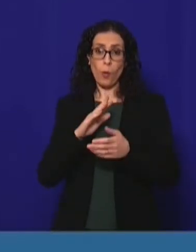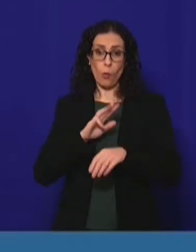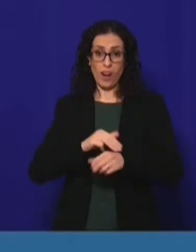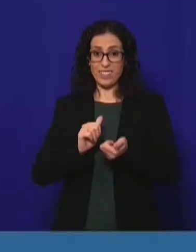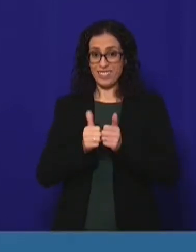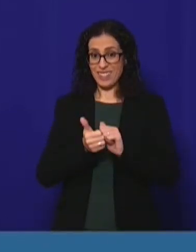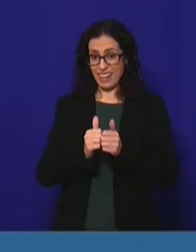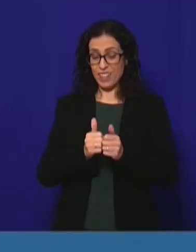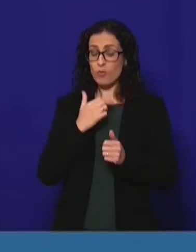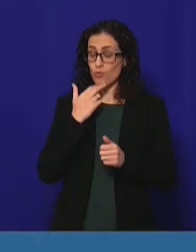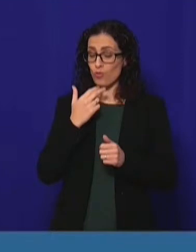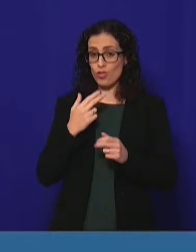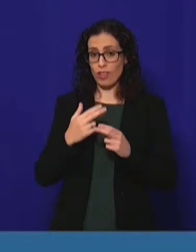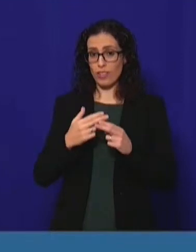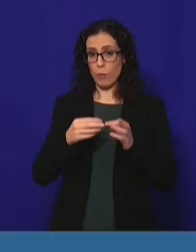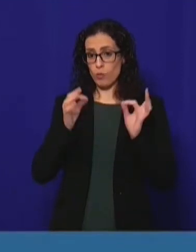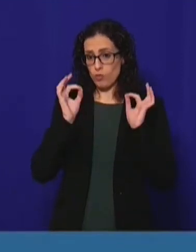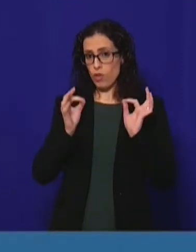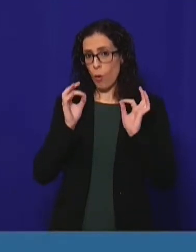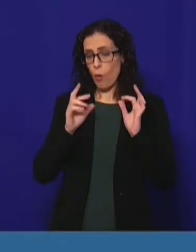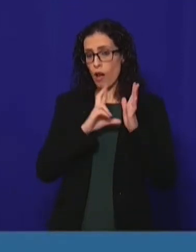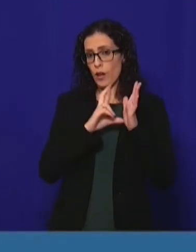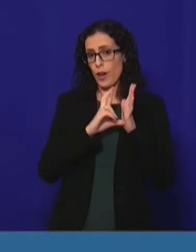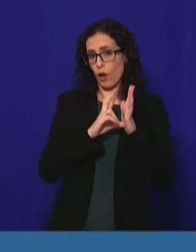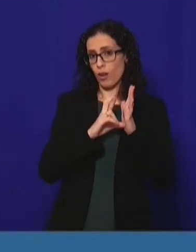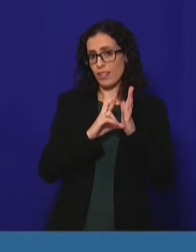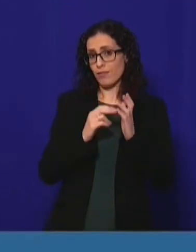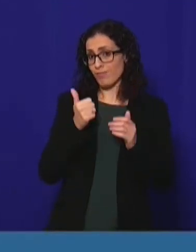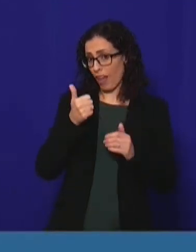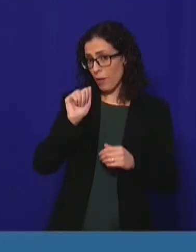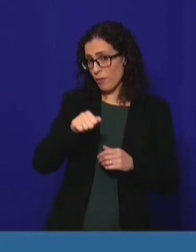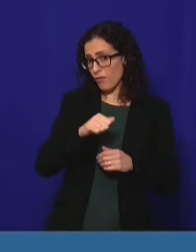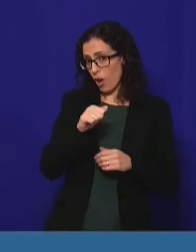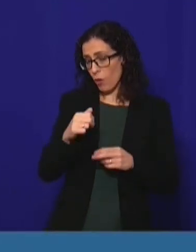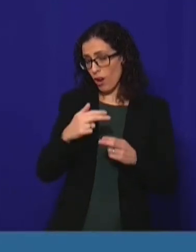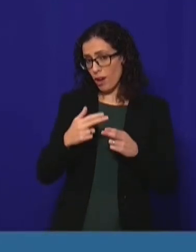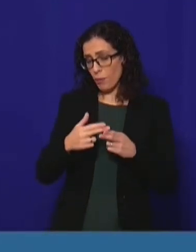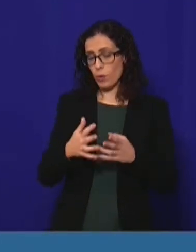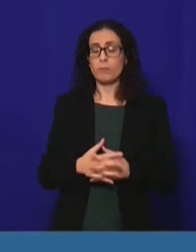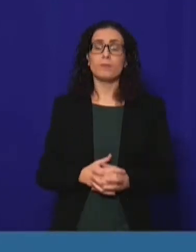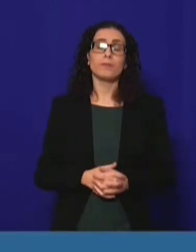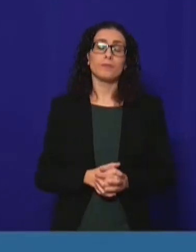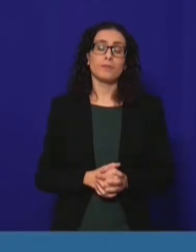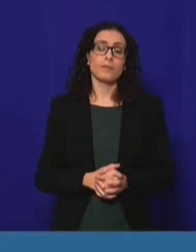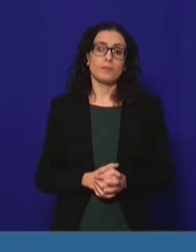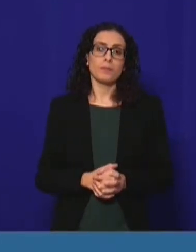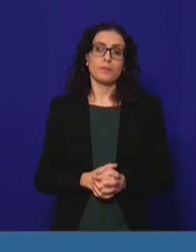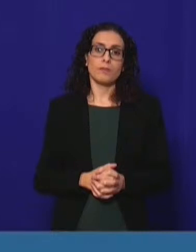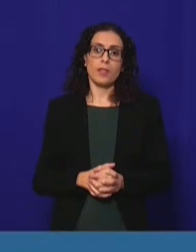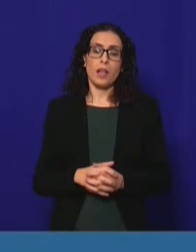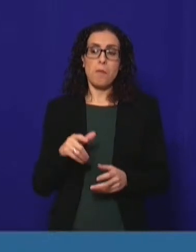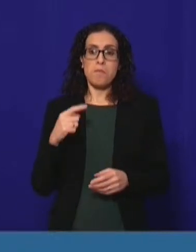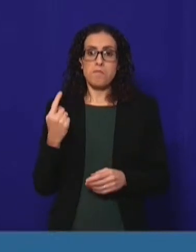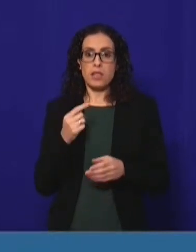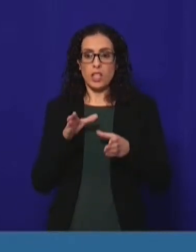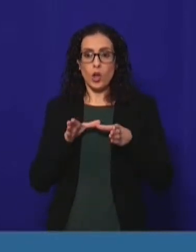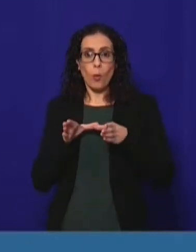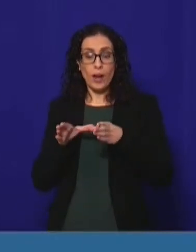Saqsit naqra fuq n-nies li għandna f'kwarantina. Bħala nies li għandna totali f'kwarantina huwa ta'